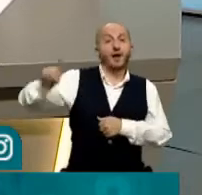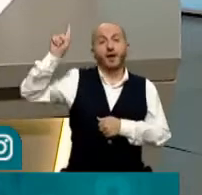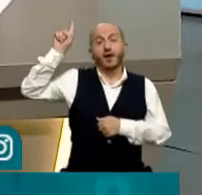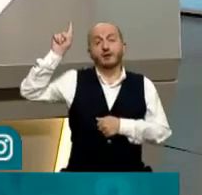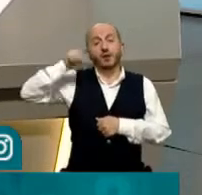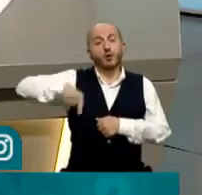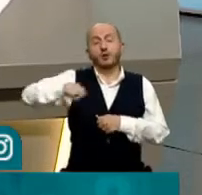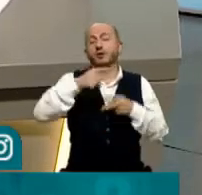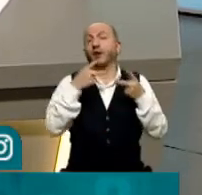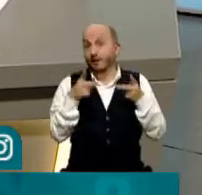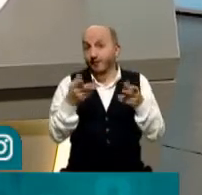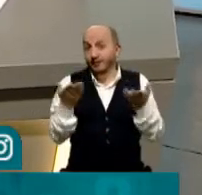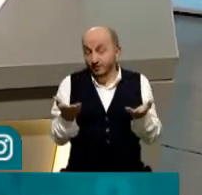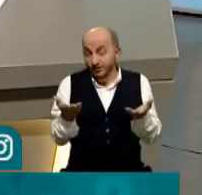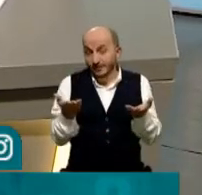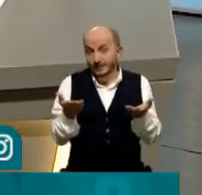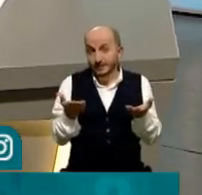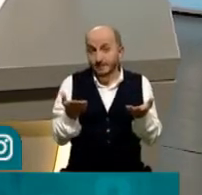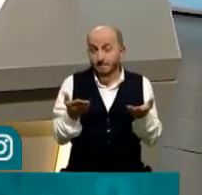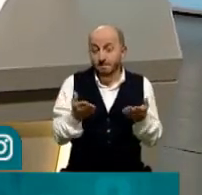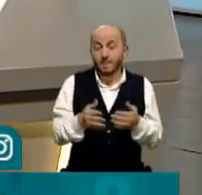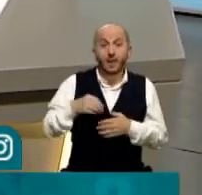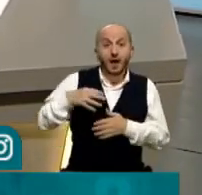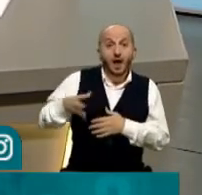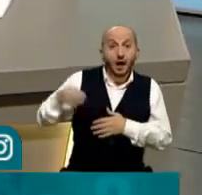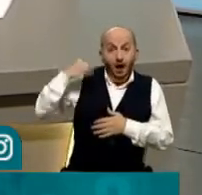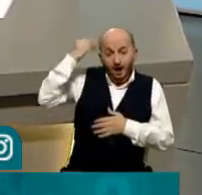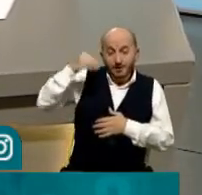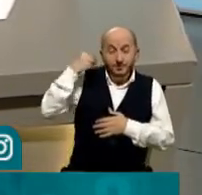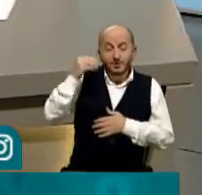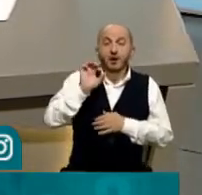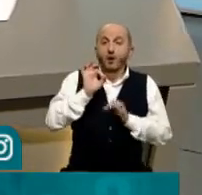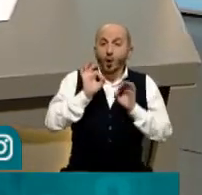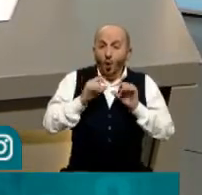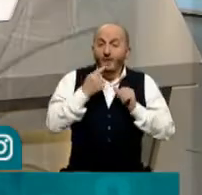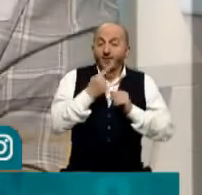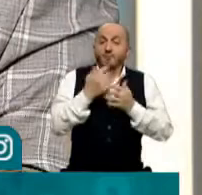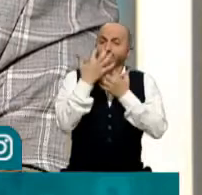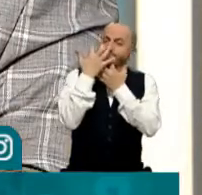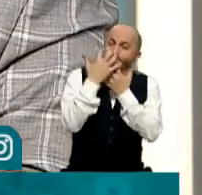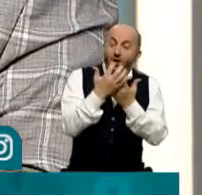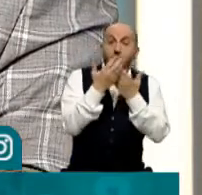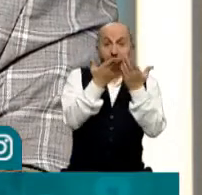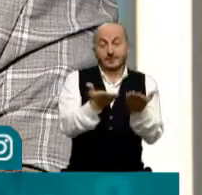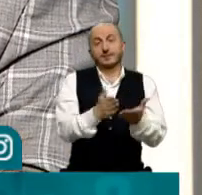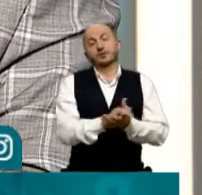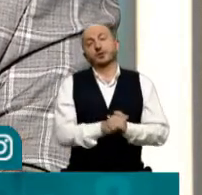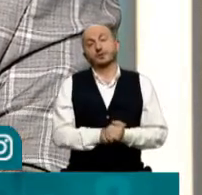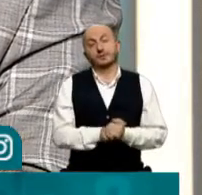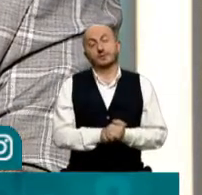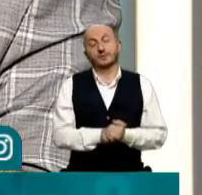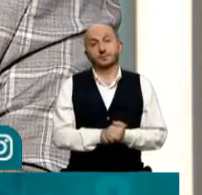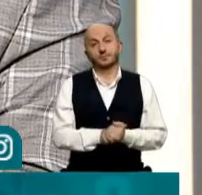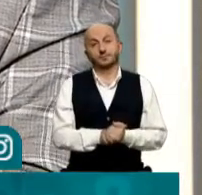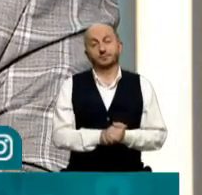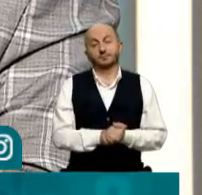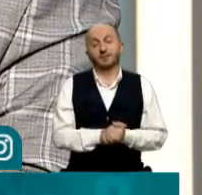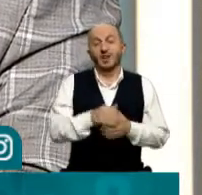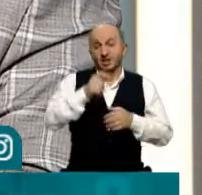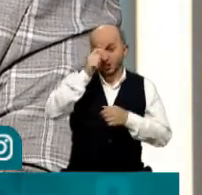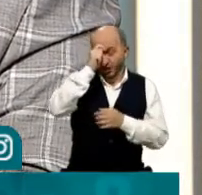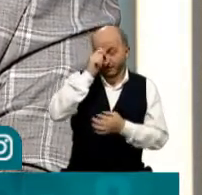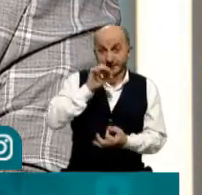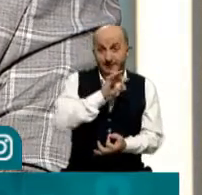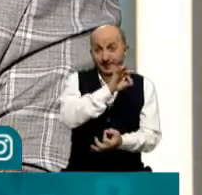onları affedecektir. Alimlerimiz öyle der, rahmetiyle muamele buyuracaktır. Yine